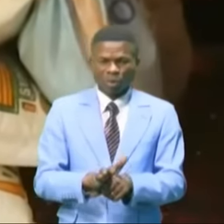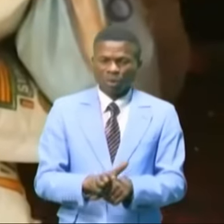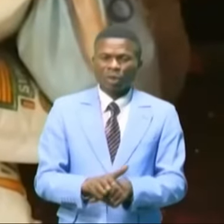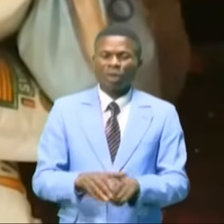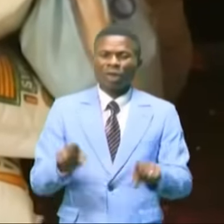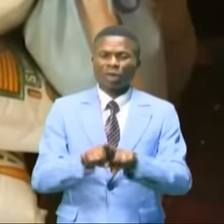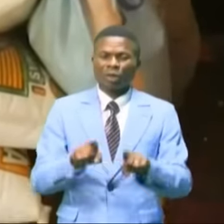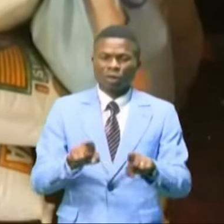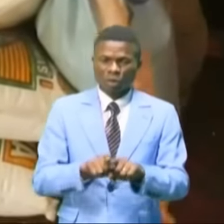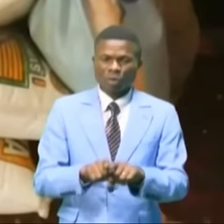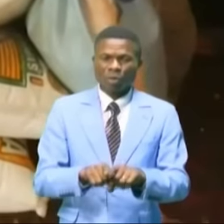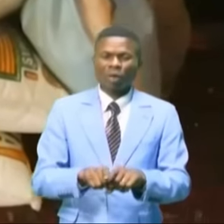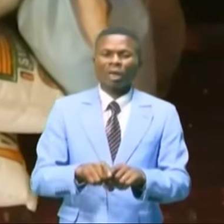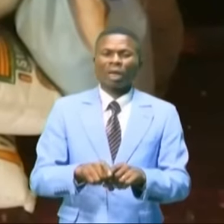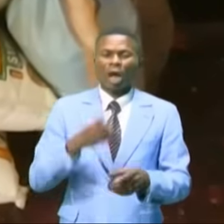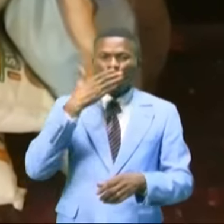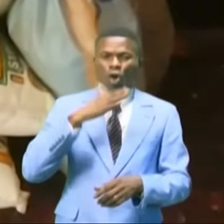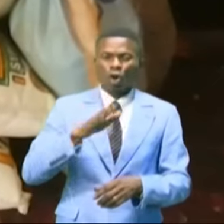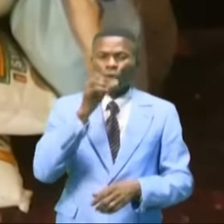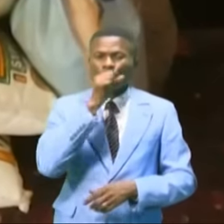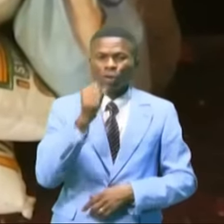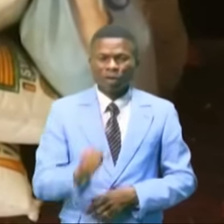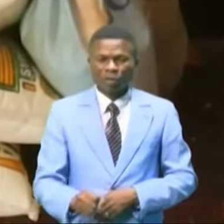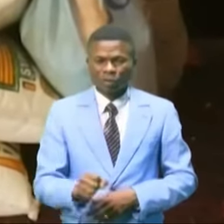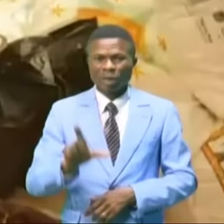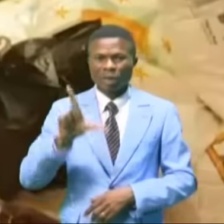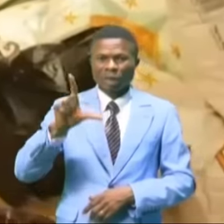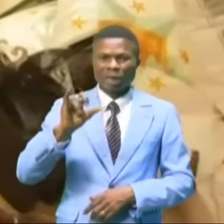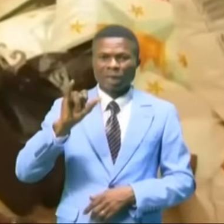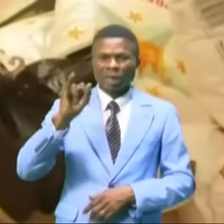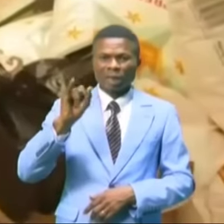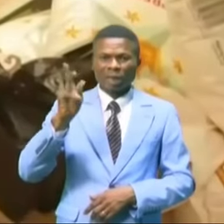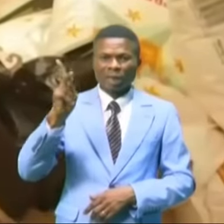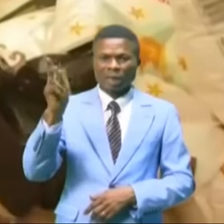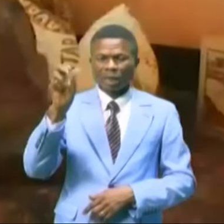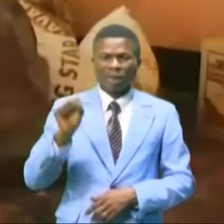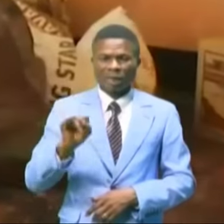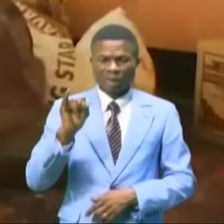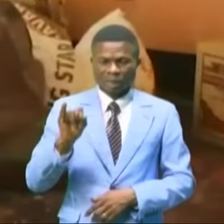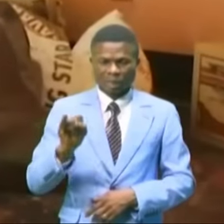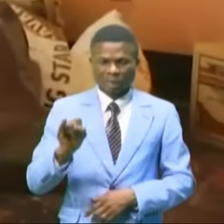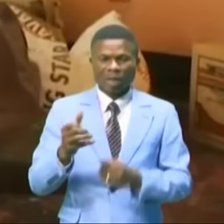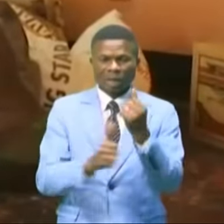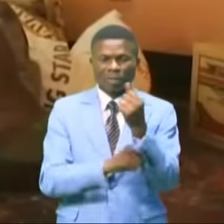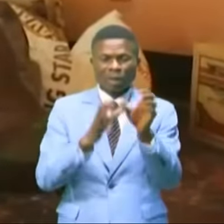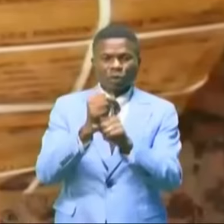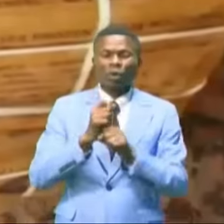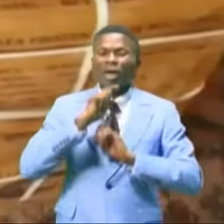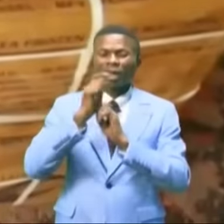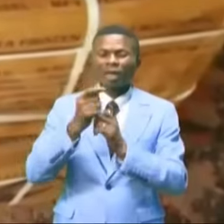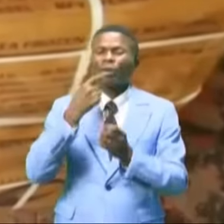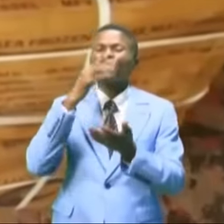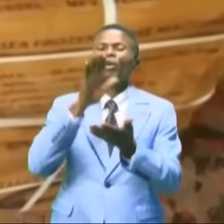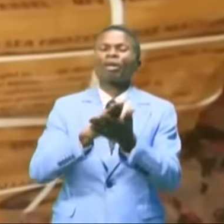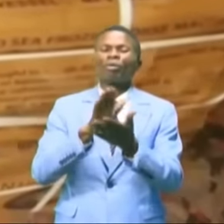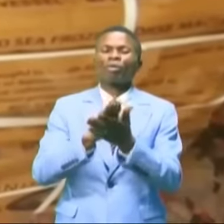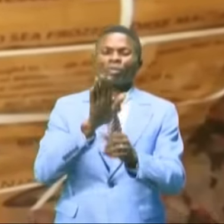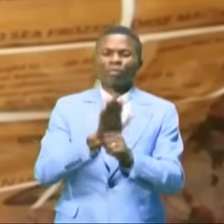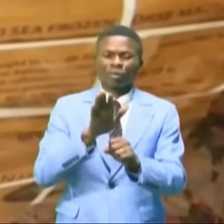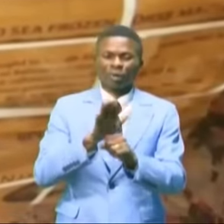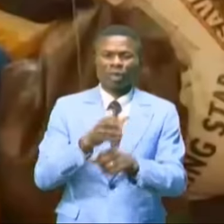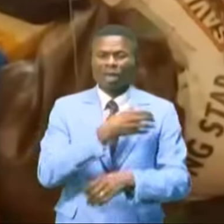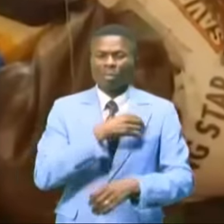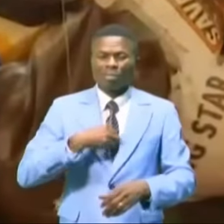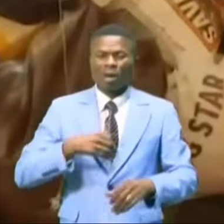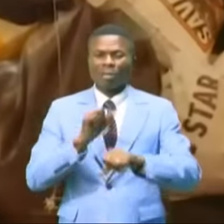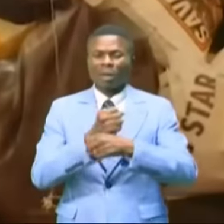comme ce fut à l'hospice des vieillards de Likasi à Kikula. Les bénéficiaires ont remercié vivement la fondatrice de